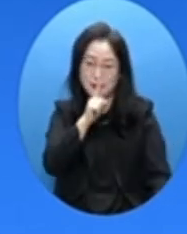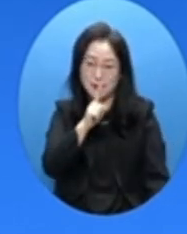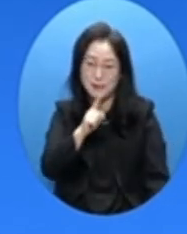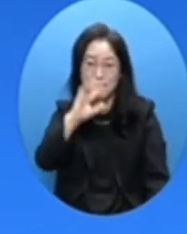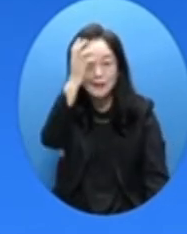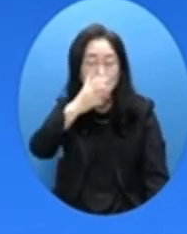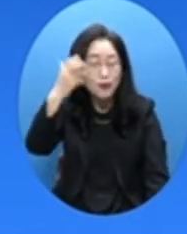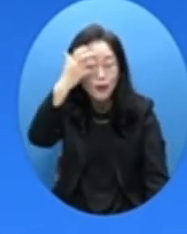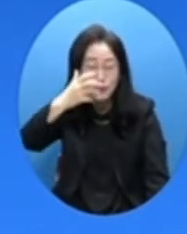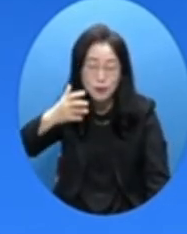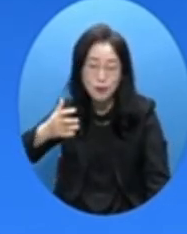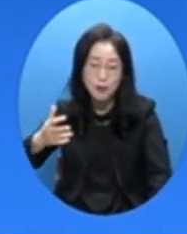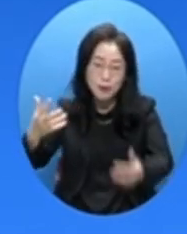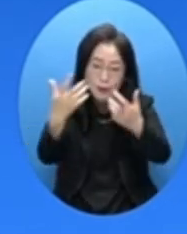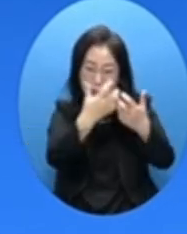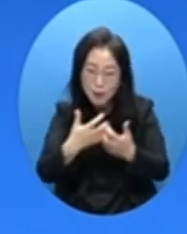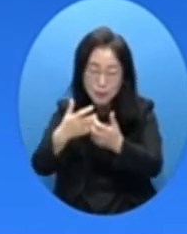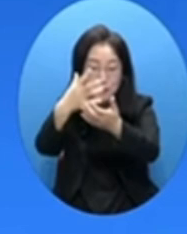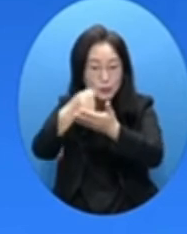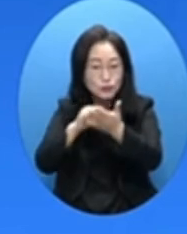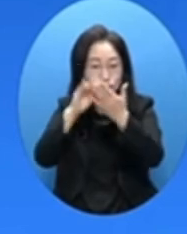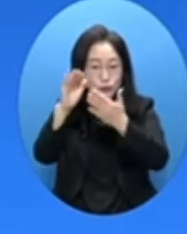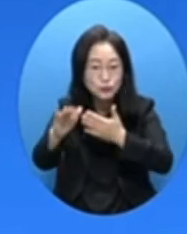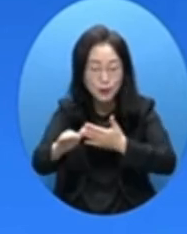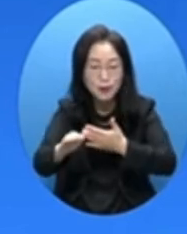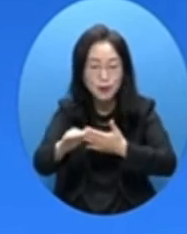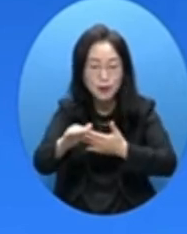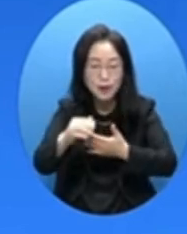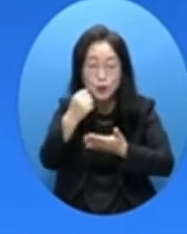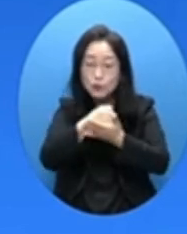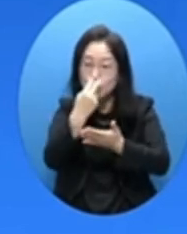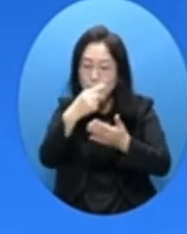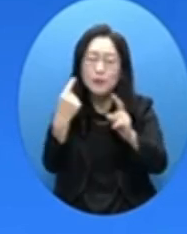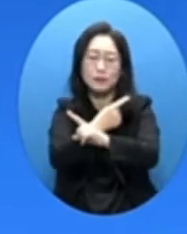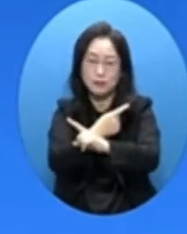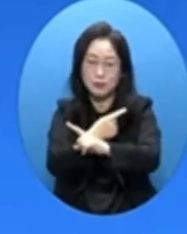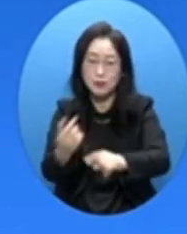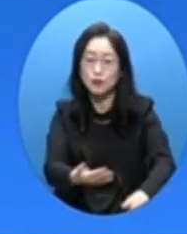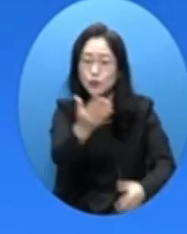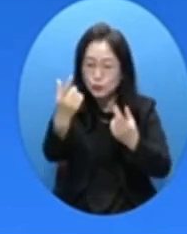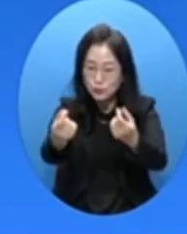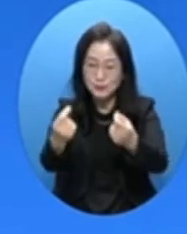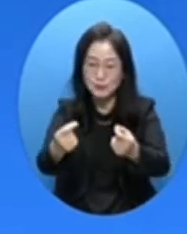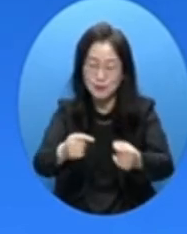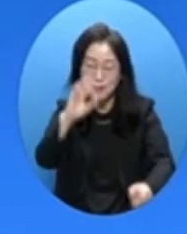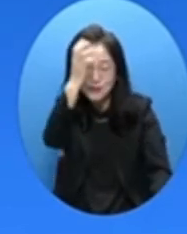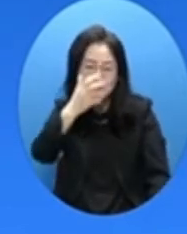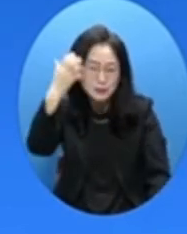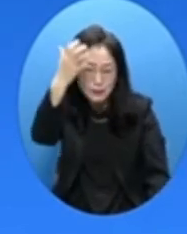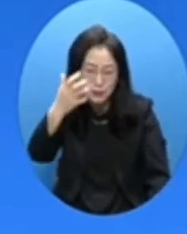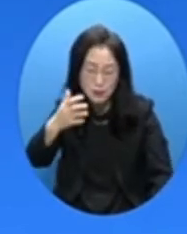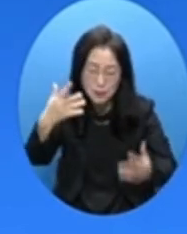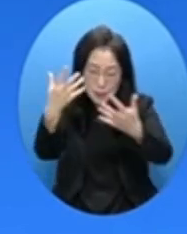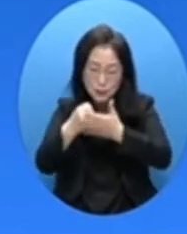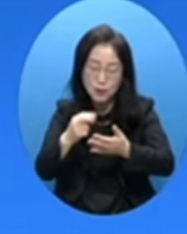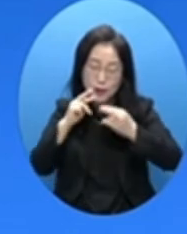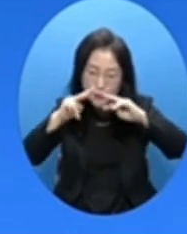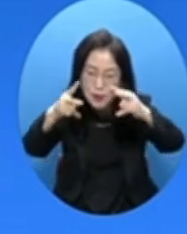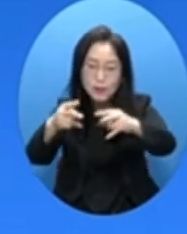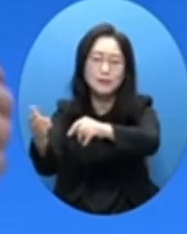방언함으로써 삶이 달랐다고 고백하는 간증을 많이 들었습니다 여러분 우리 기도에 다시 방언 역사가 나타나야 되는 것입니다